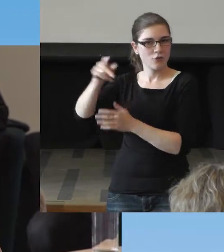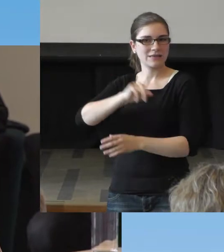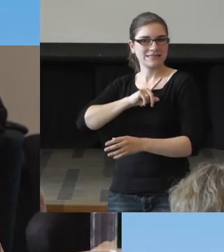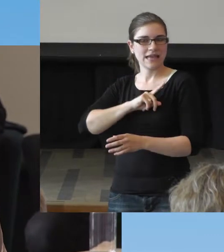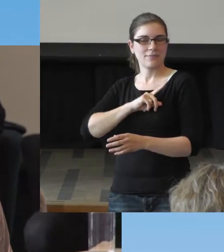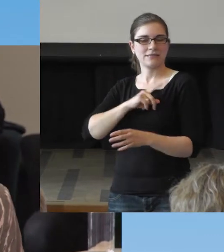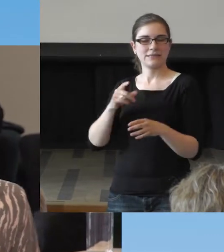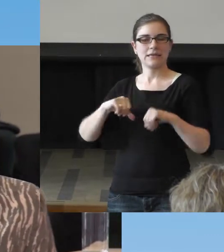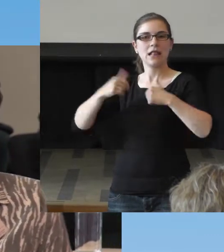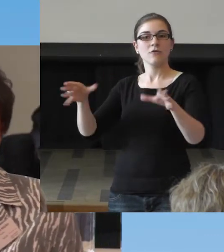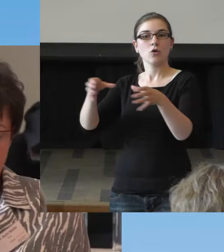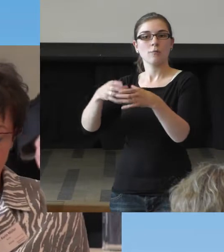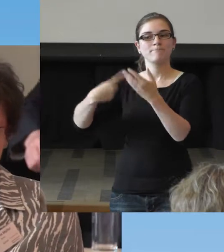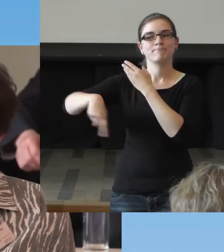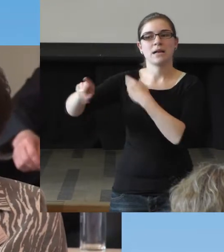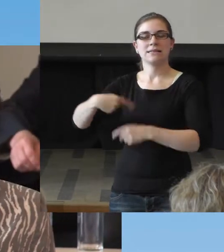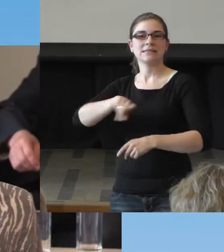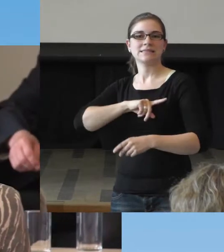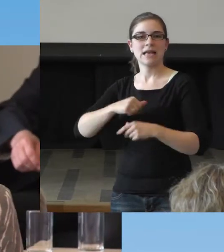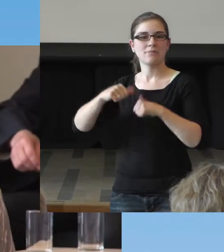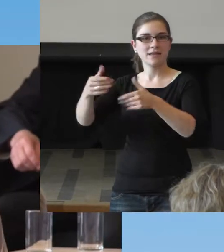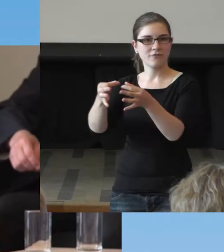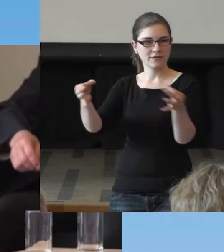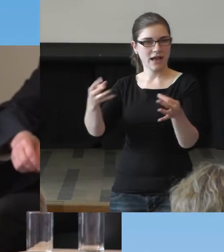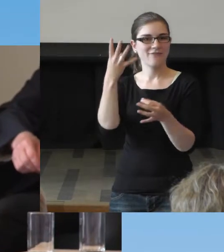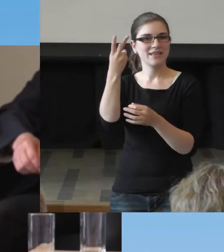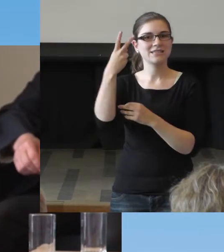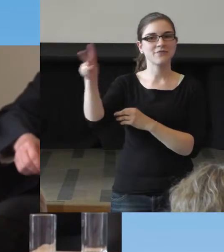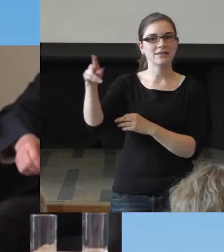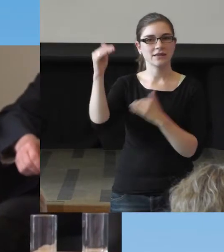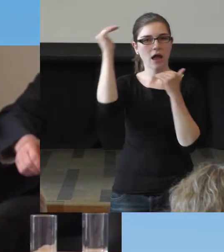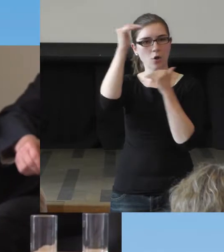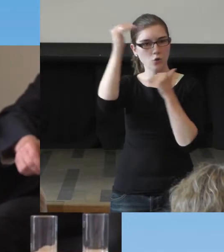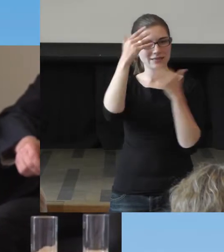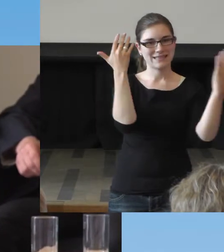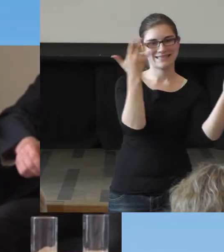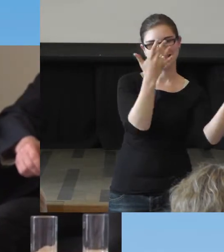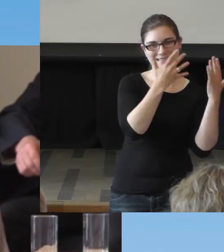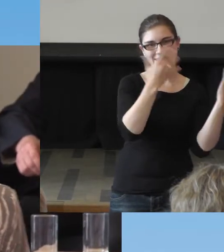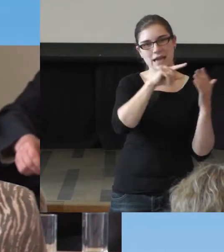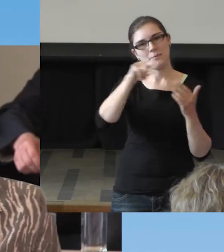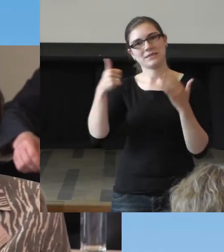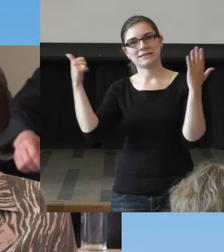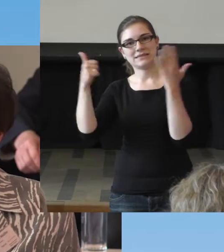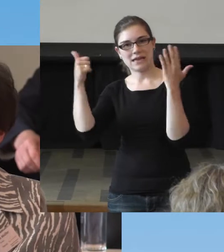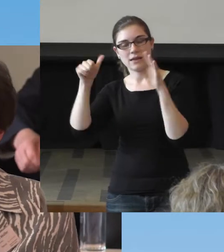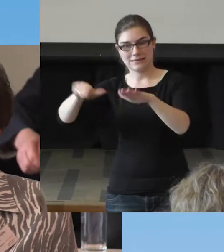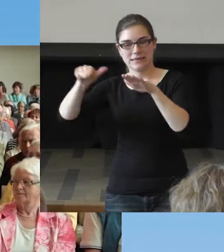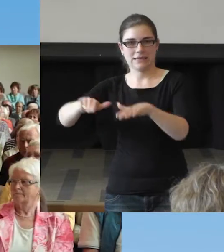den Selbsthilfetag, der am 24. August von 10 bis 16 Uhr am Rand des